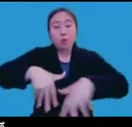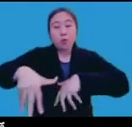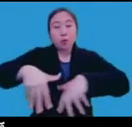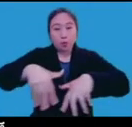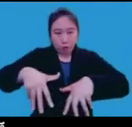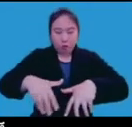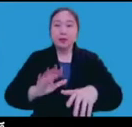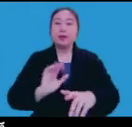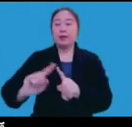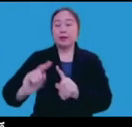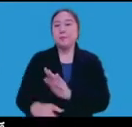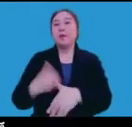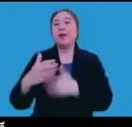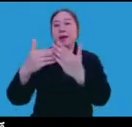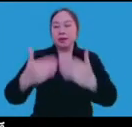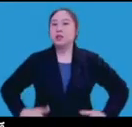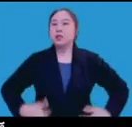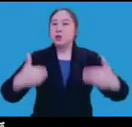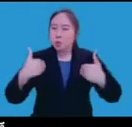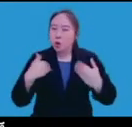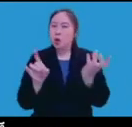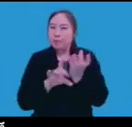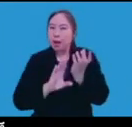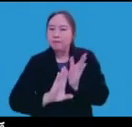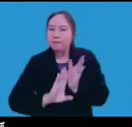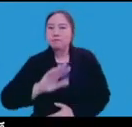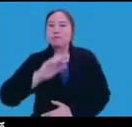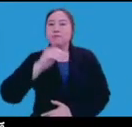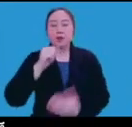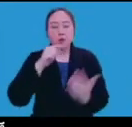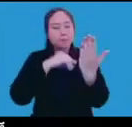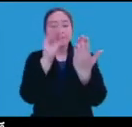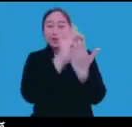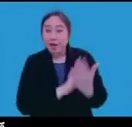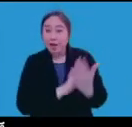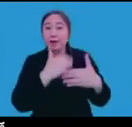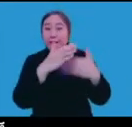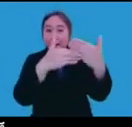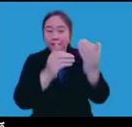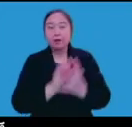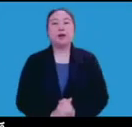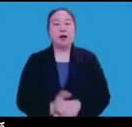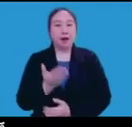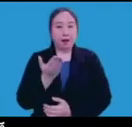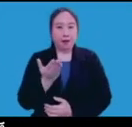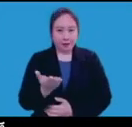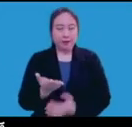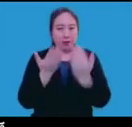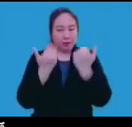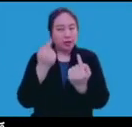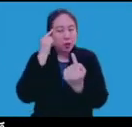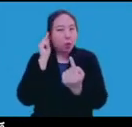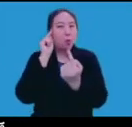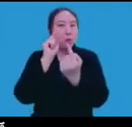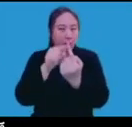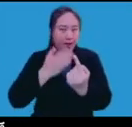รหรือประชาชนในชุมชนพัฒนาคุณภาพชีวิตจนกระทั่งพัฒนาประเทศนะคะอันนี้คือความหวังและเ